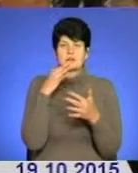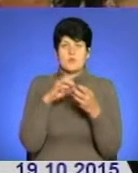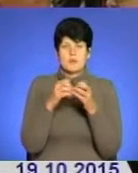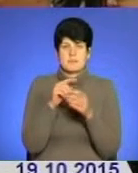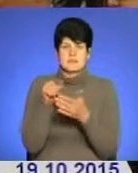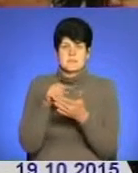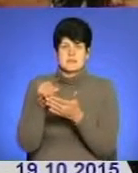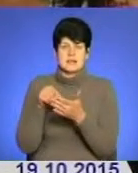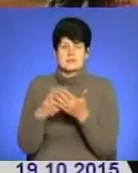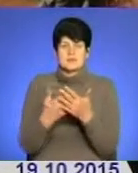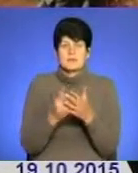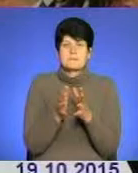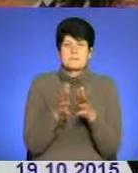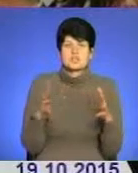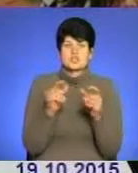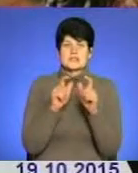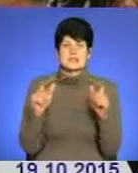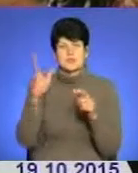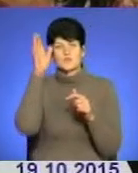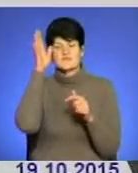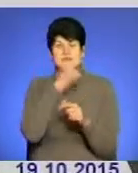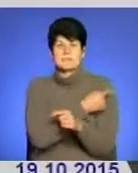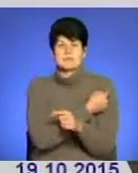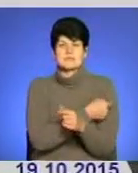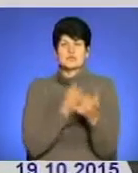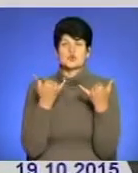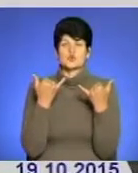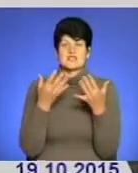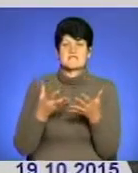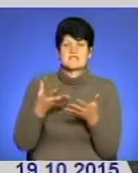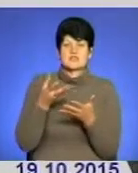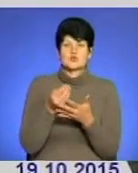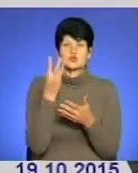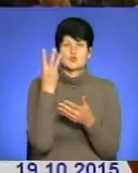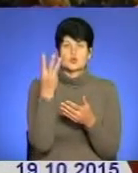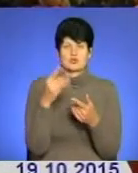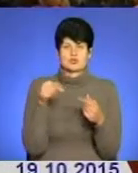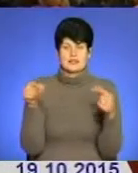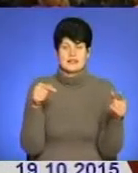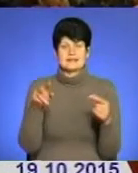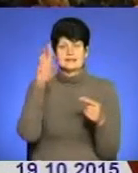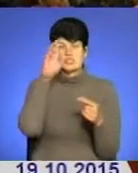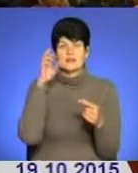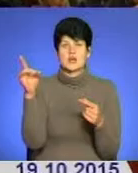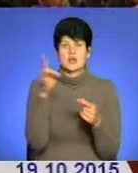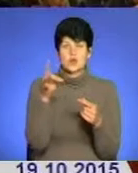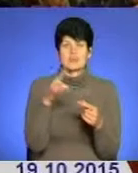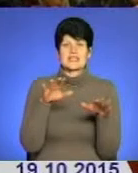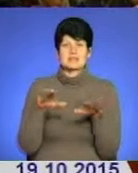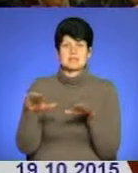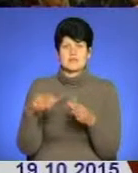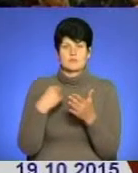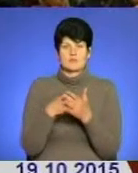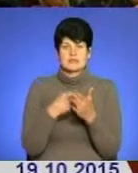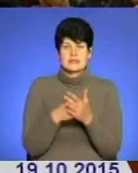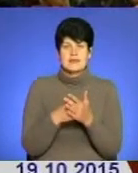запитань. Наприклад, більшість закладів освіти та медицини сьогодні фінансується з трьох джерел – державного, районних та місцевих бюджетів.